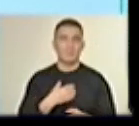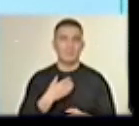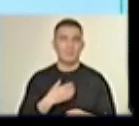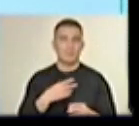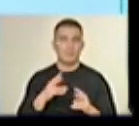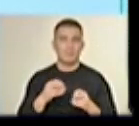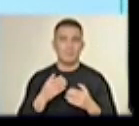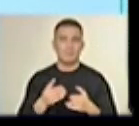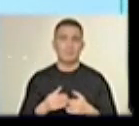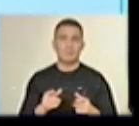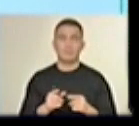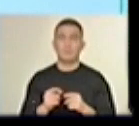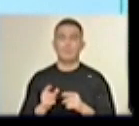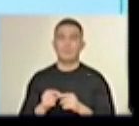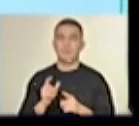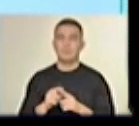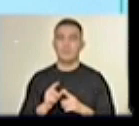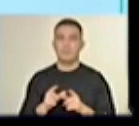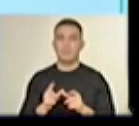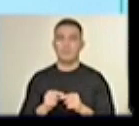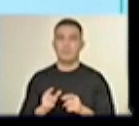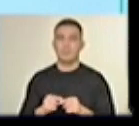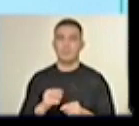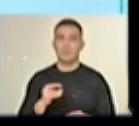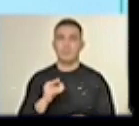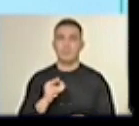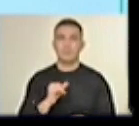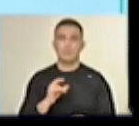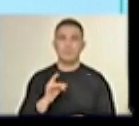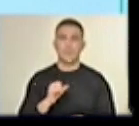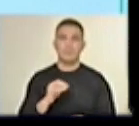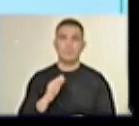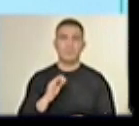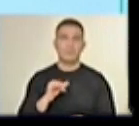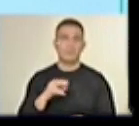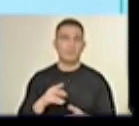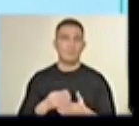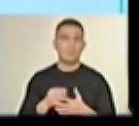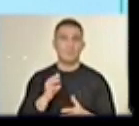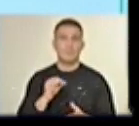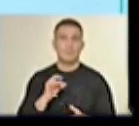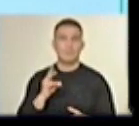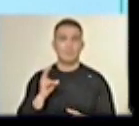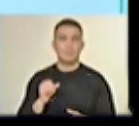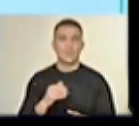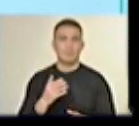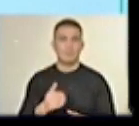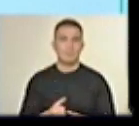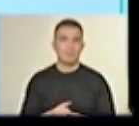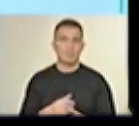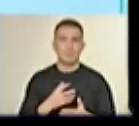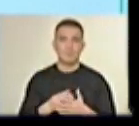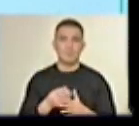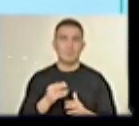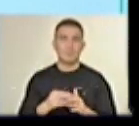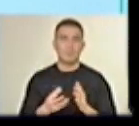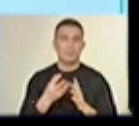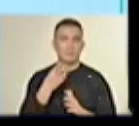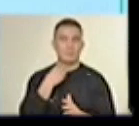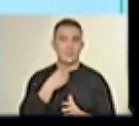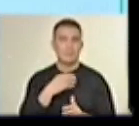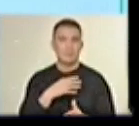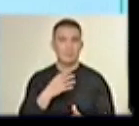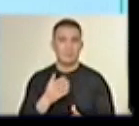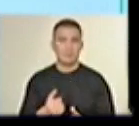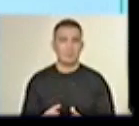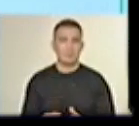Давайте поработаем над новыми словами. «Журавль», «Турна», «Проглотил», «Ютубьюборде», «Под